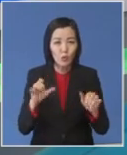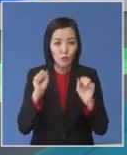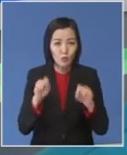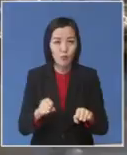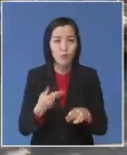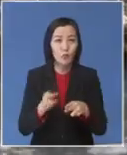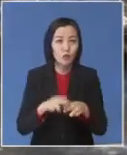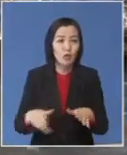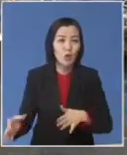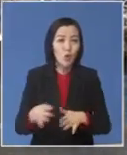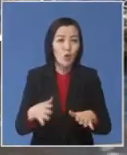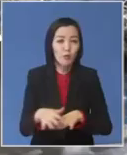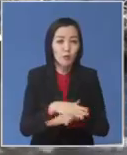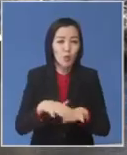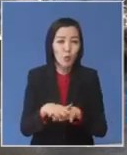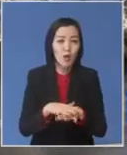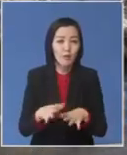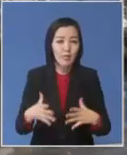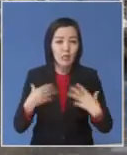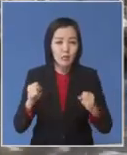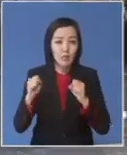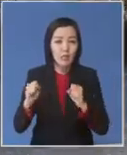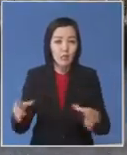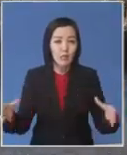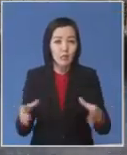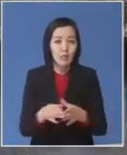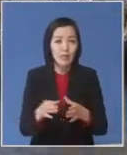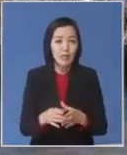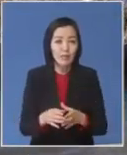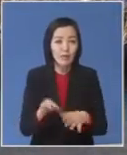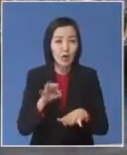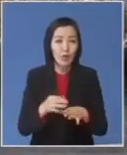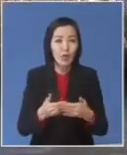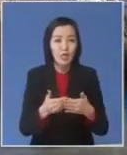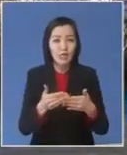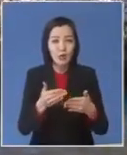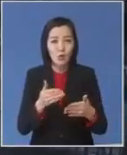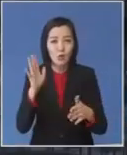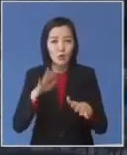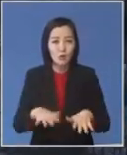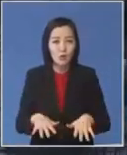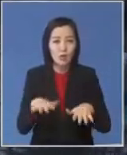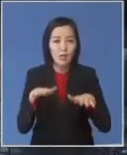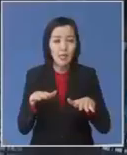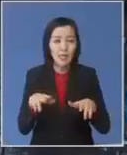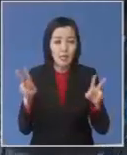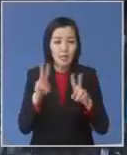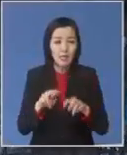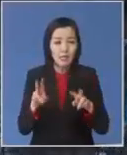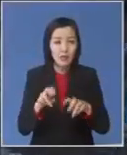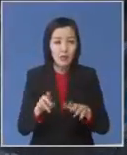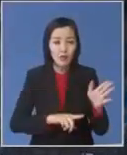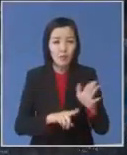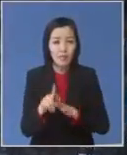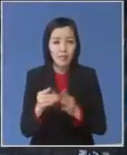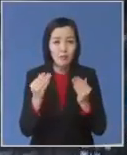облыстық қоғамдық денсаулық сақтау департаменті бұл қауіптің алдын алу мақсатында су жайлаған аймақтарға тексеру жүргізуге кіріскен. Бүгінге